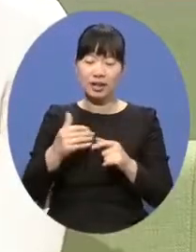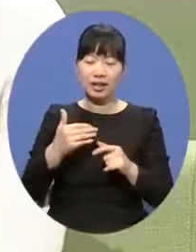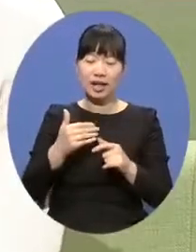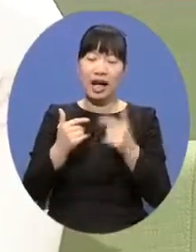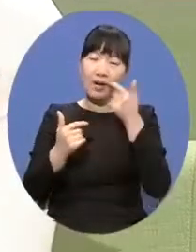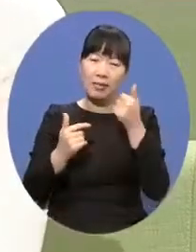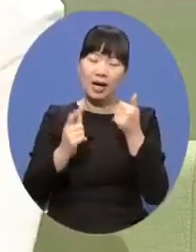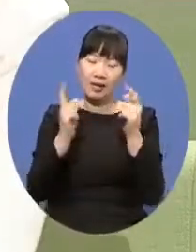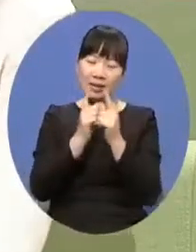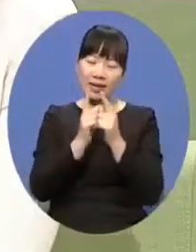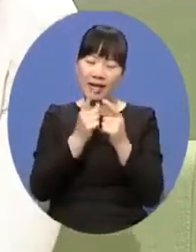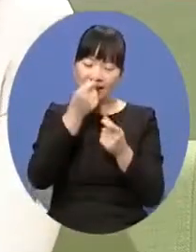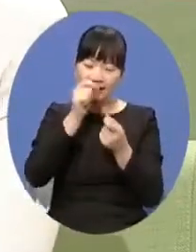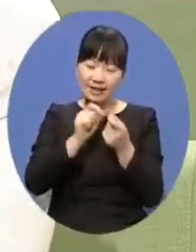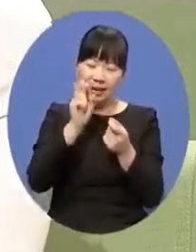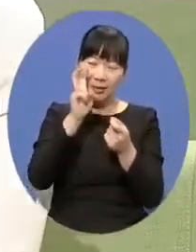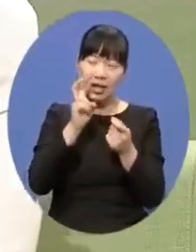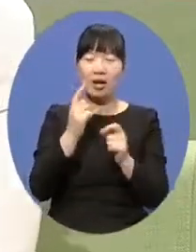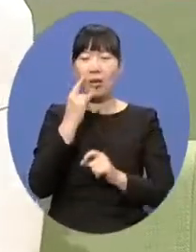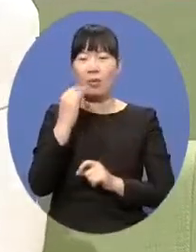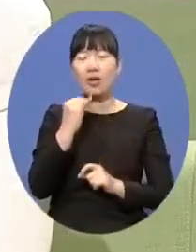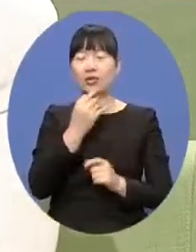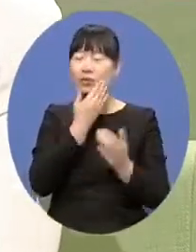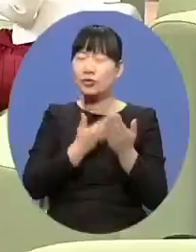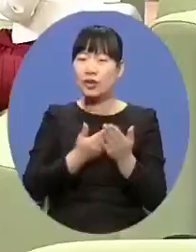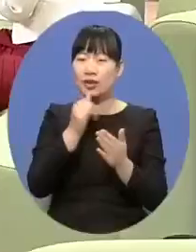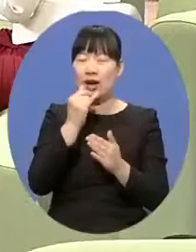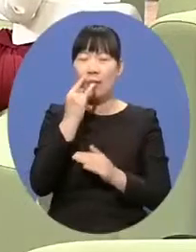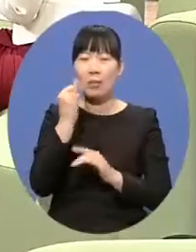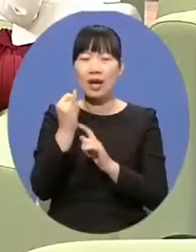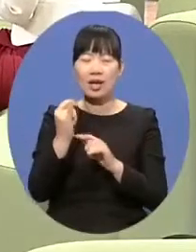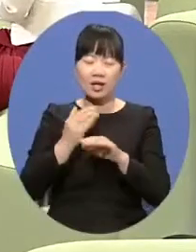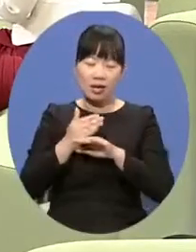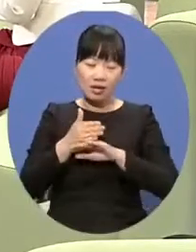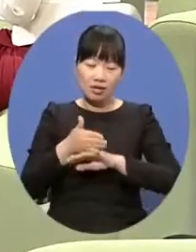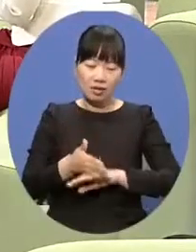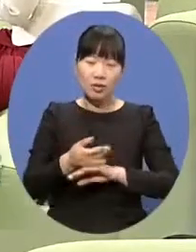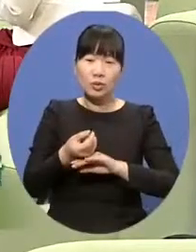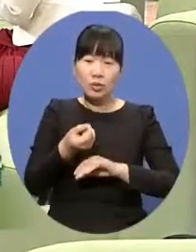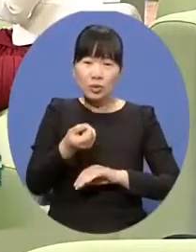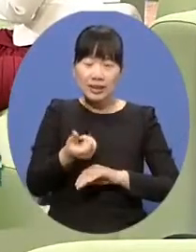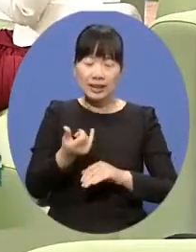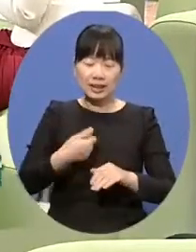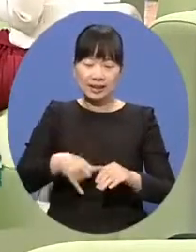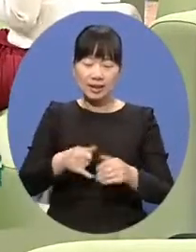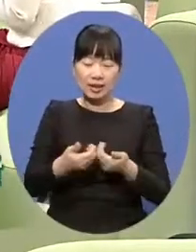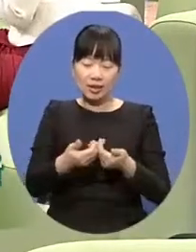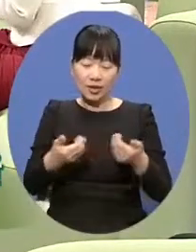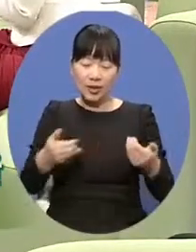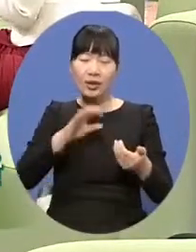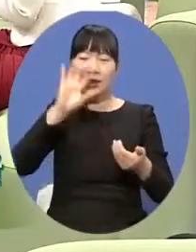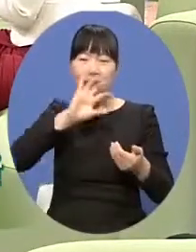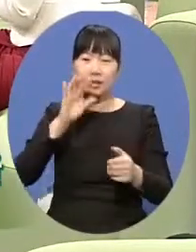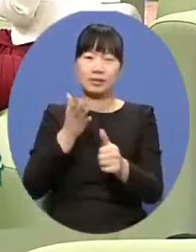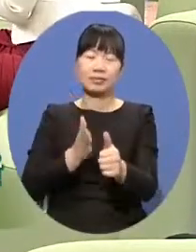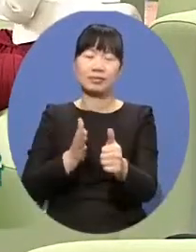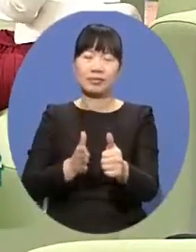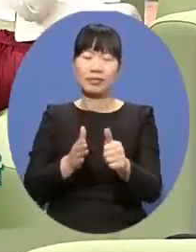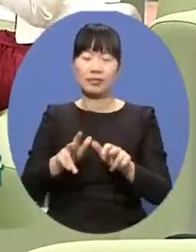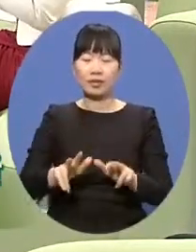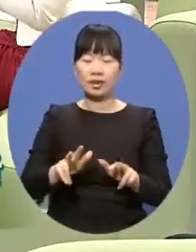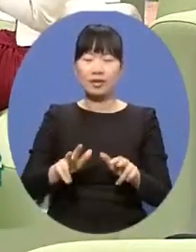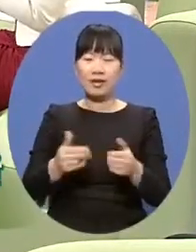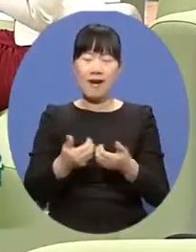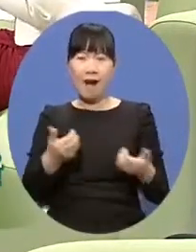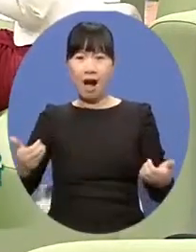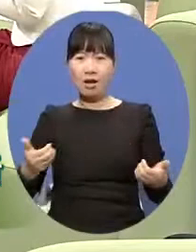겁니다. 그리고 엄마도 중요하신 게 있어요. 엄마는 서서히 조금씩 아이와 떨어지는 연습을 하시는 거죠. 지금 또 확